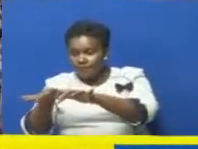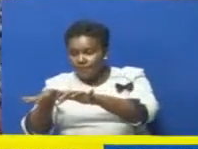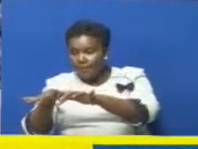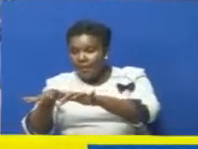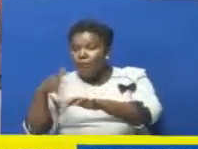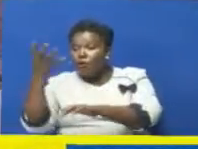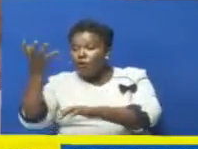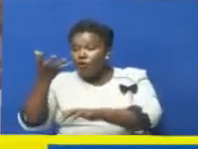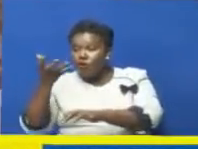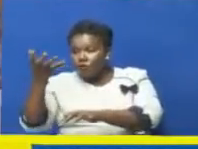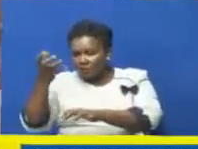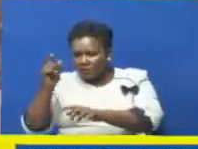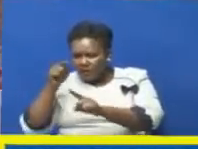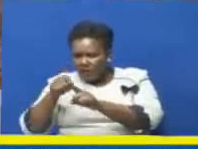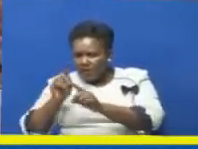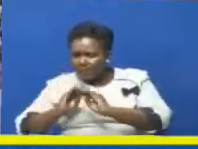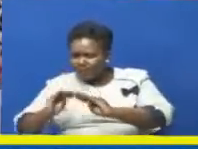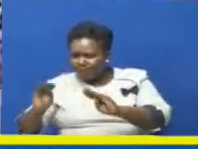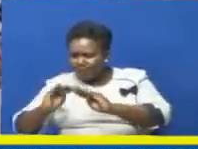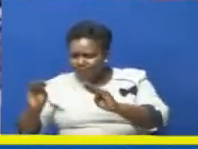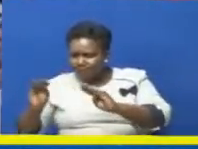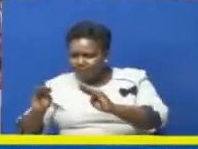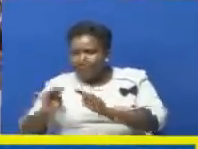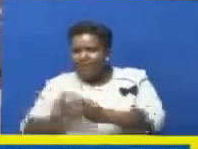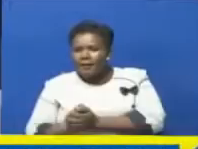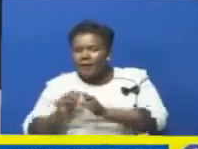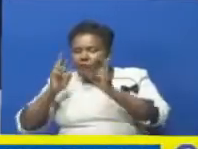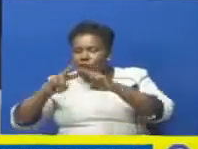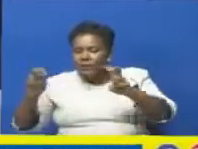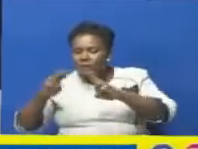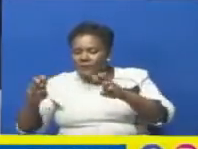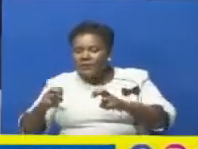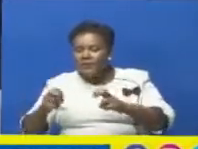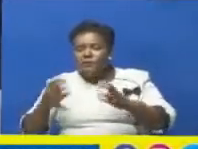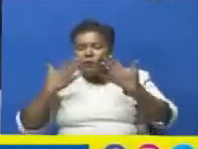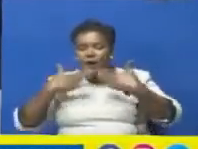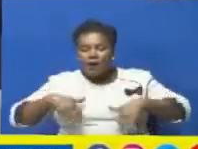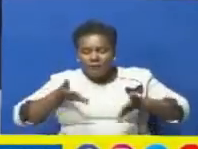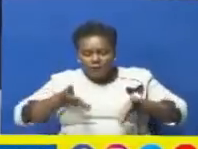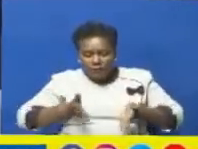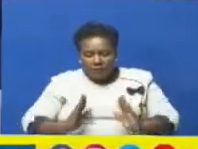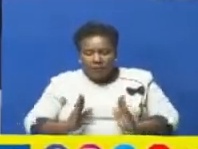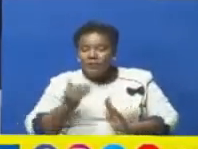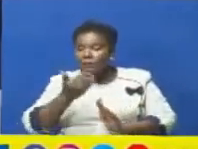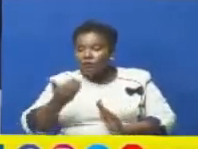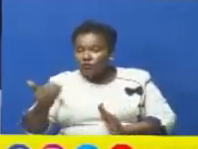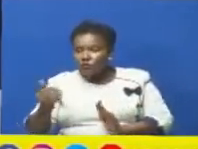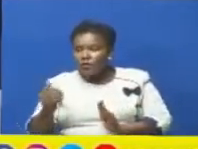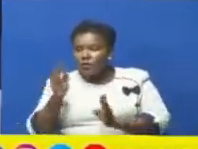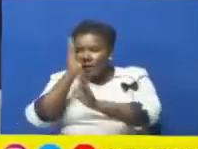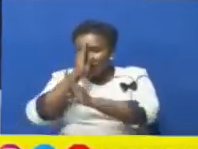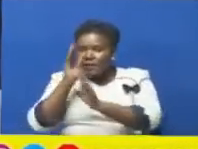Kilimanjaro katika mafunzo utafiti wa afya uzazi na mtoto pamoja na viashiria vya malaria kwa mwaka